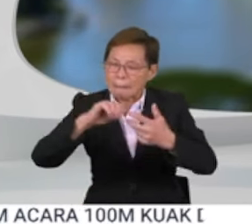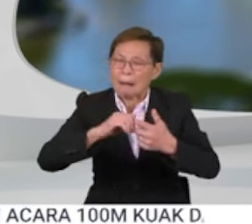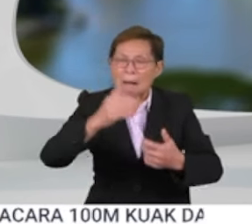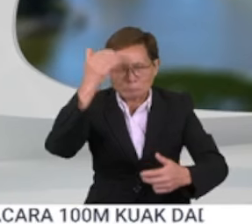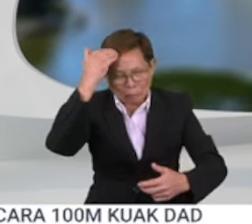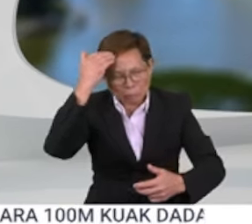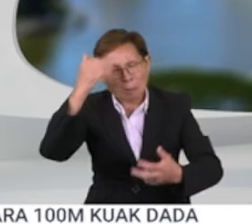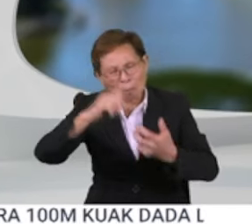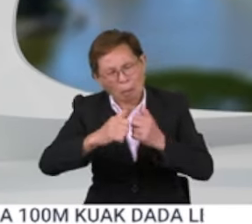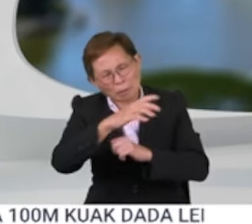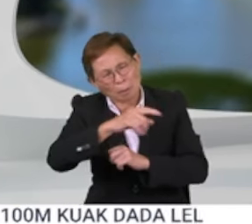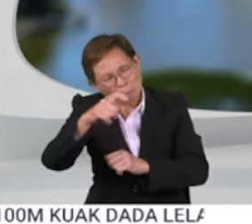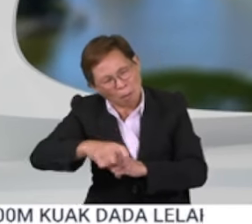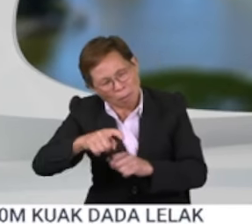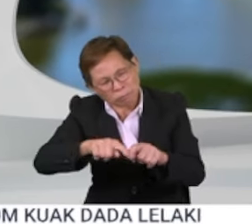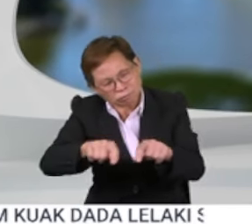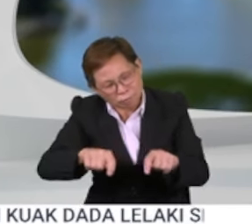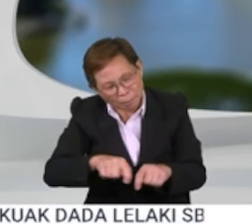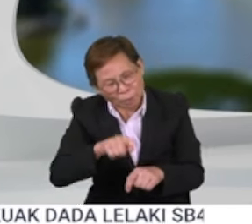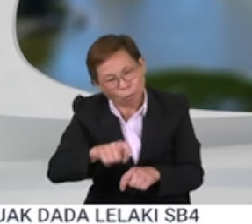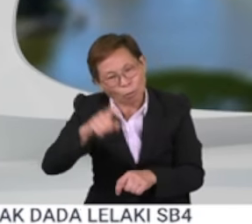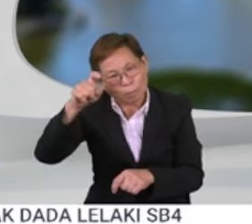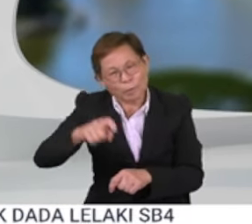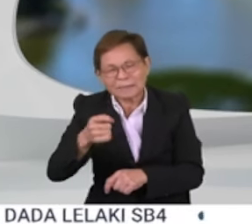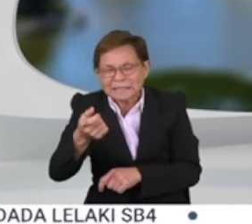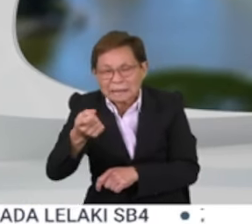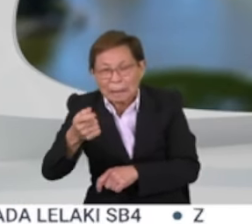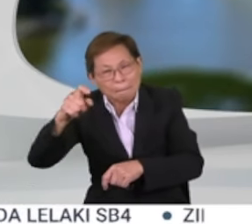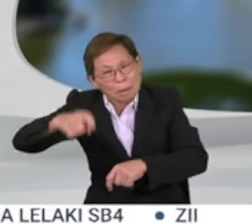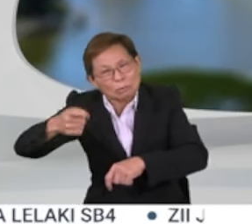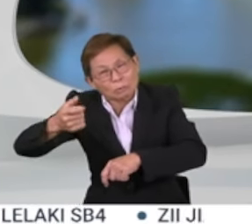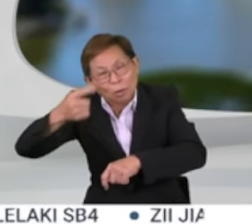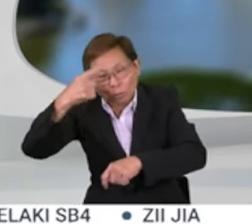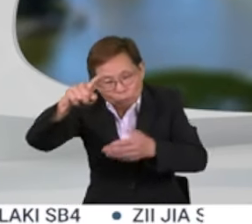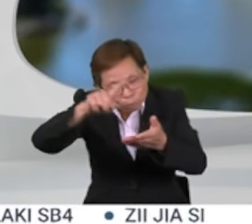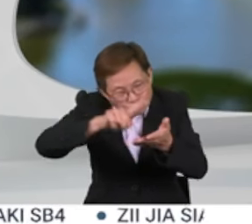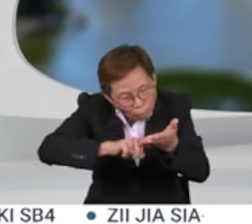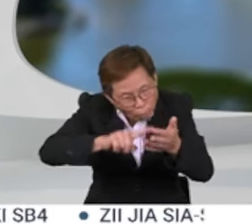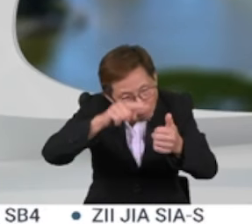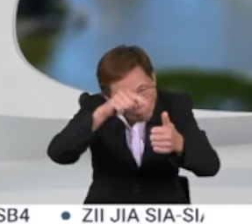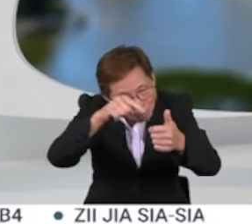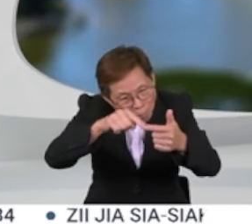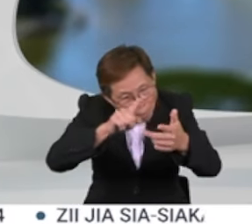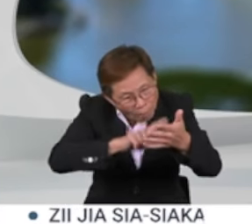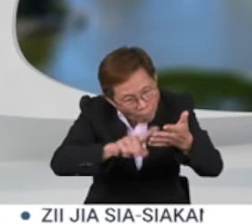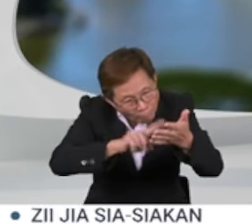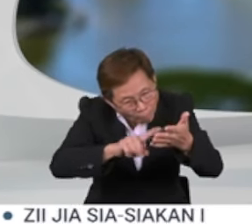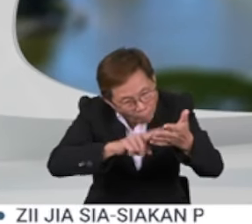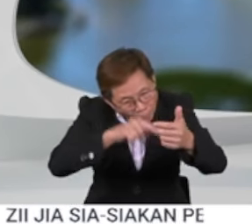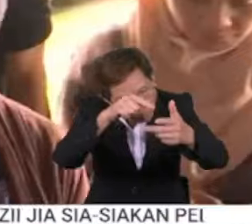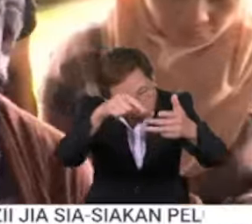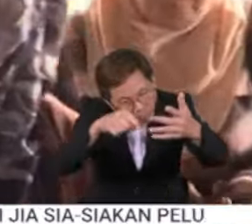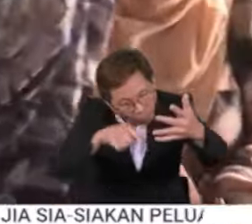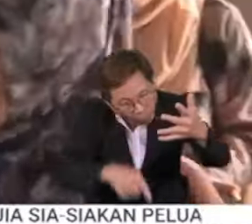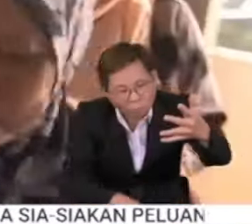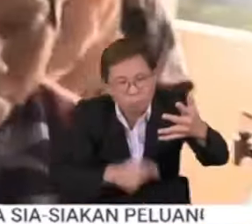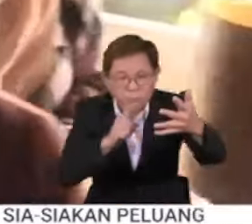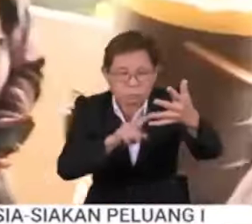permasalahan dan keperluan di kawasan itu, beliau memerlukan sedikit masa untuk meneliti satu persatu.